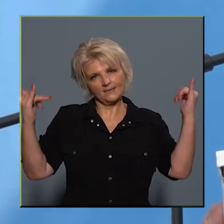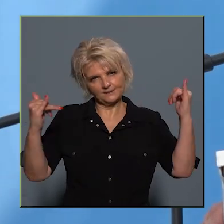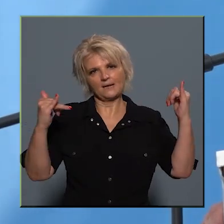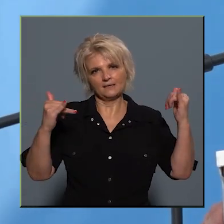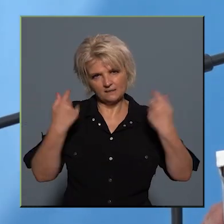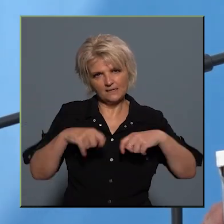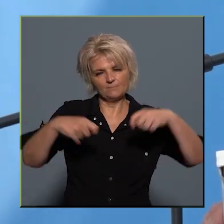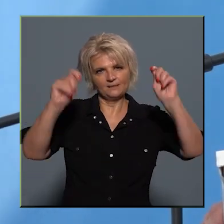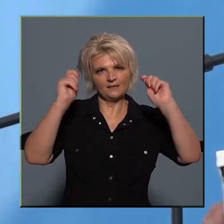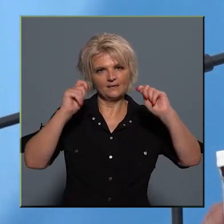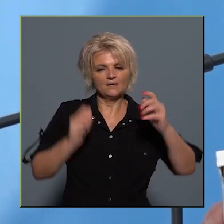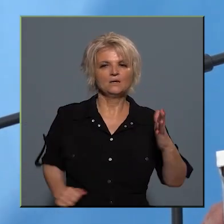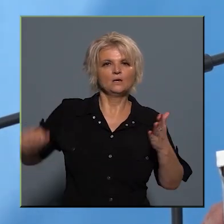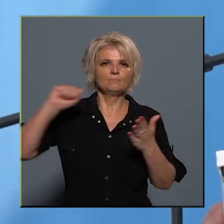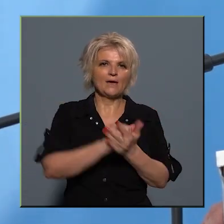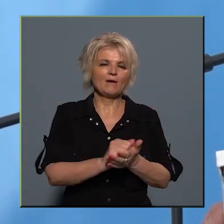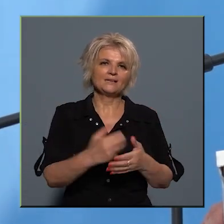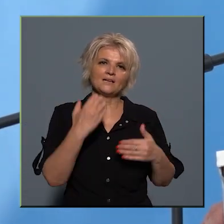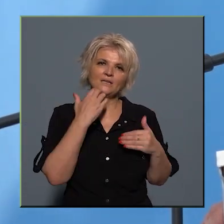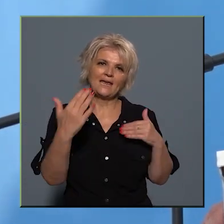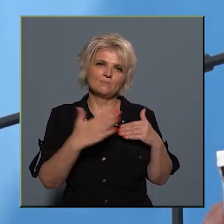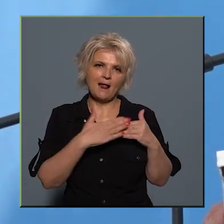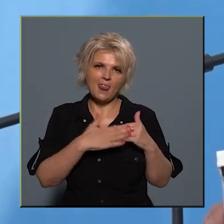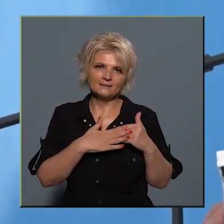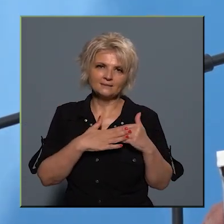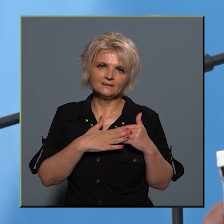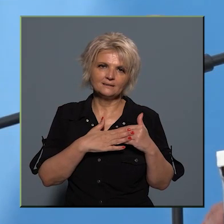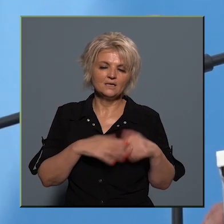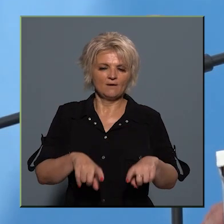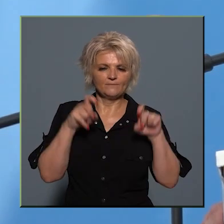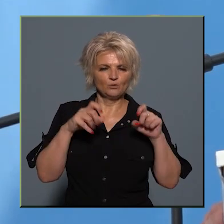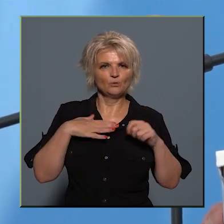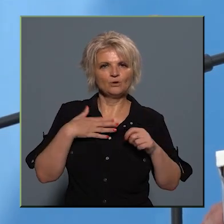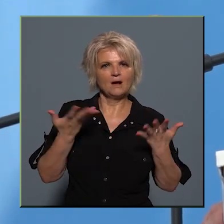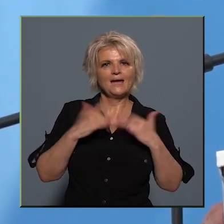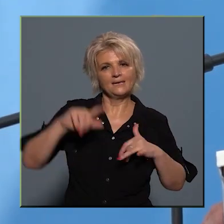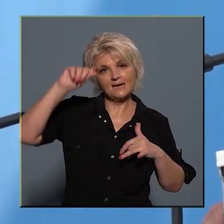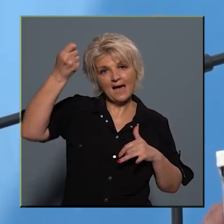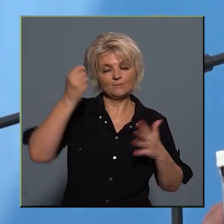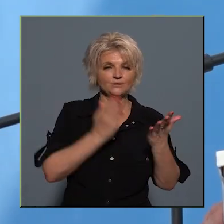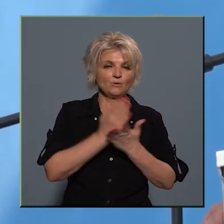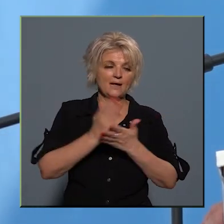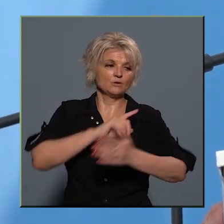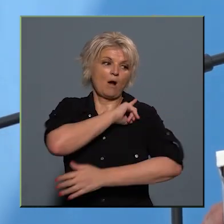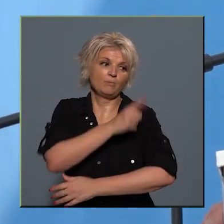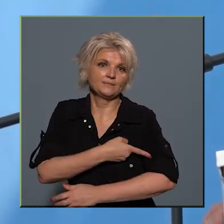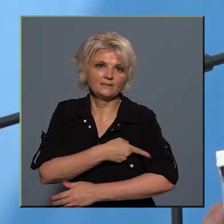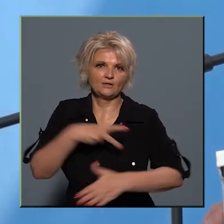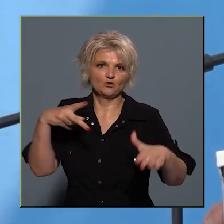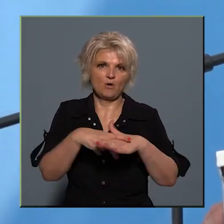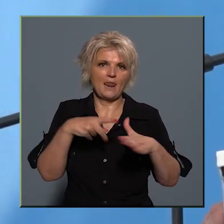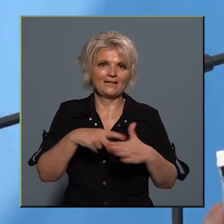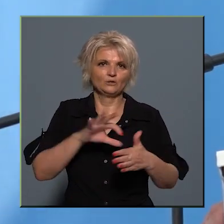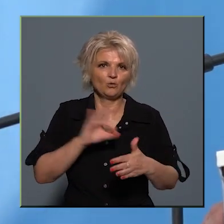ami a beruházás igény mellett ugye függünk a helyi áramszolgáltató kapacitás korlátaitól